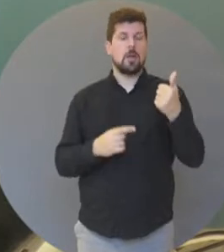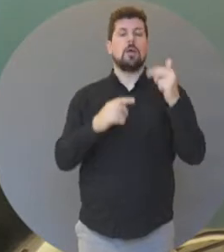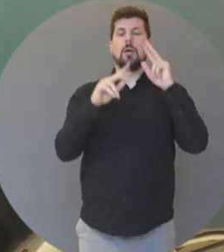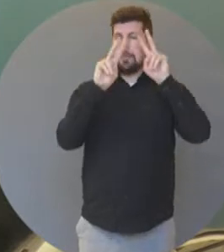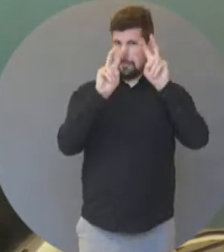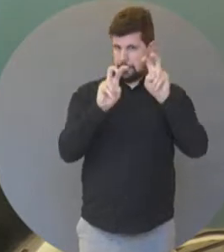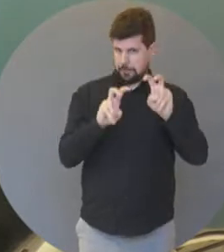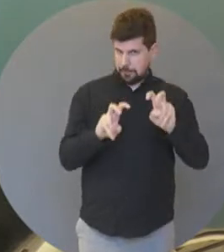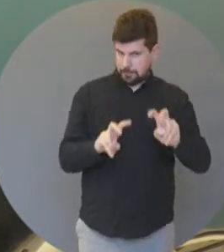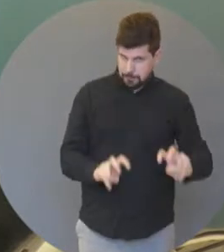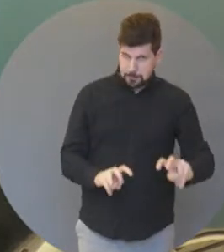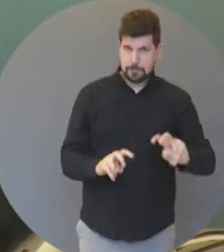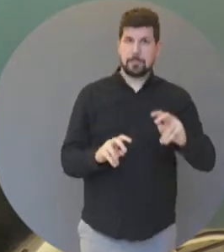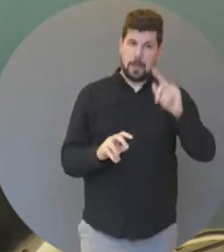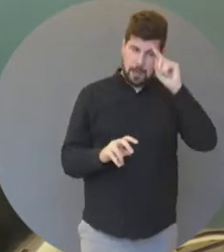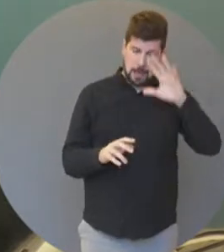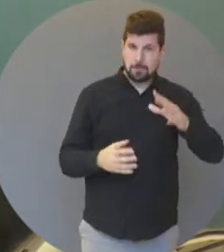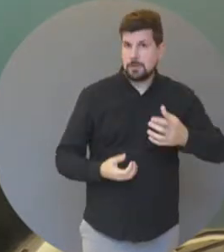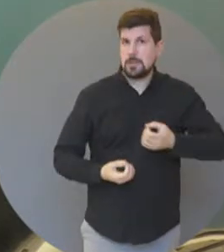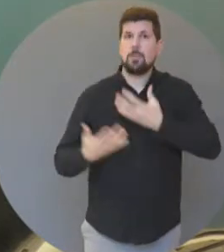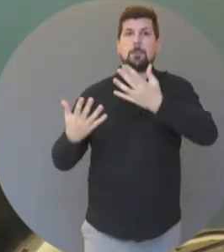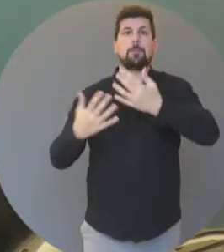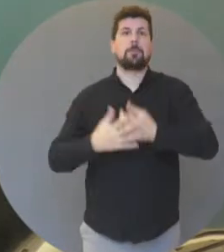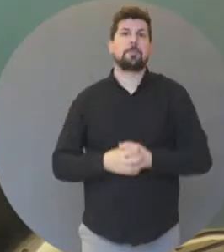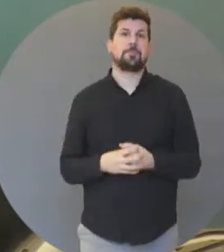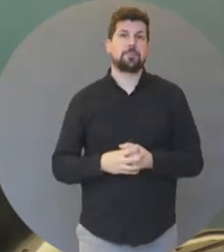l'amendement et porter un avis